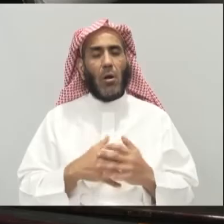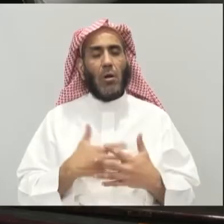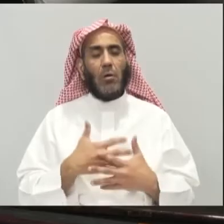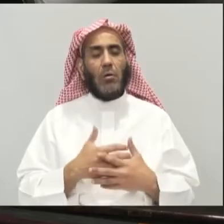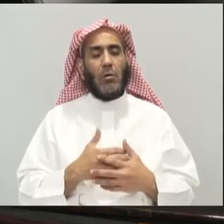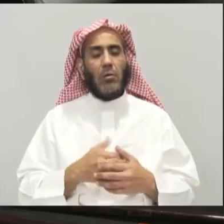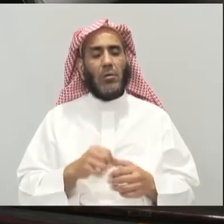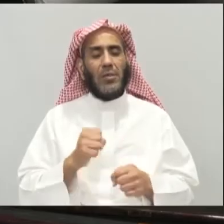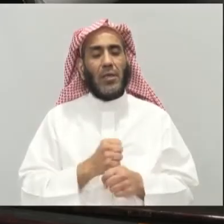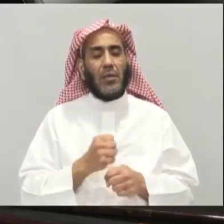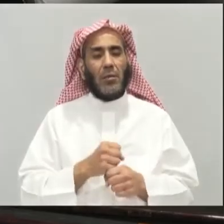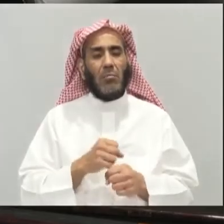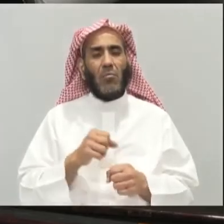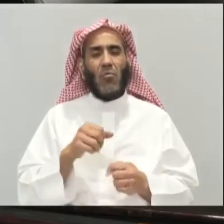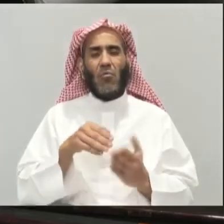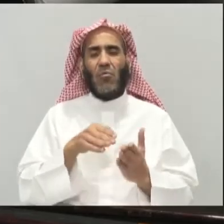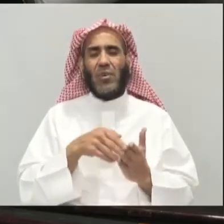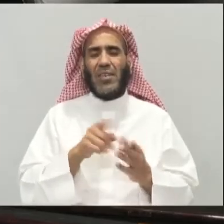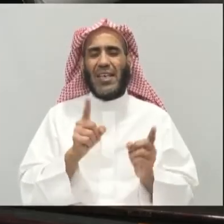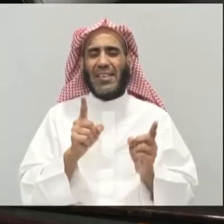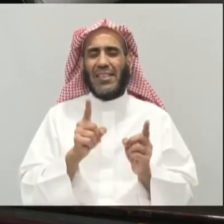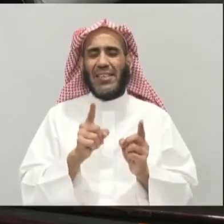طبعا يستخدم فرشاه صغيره